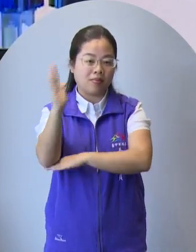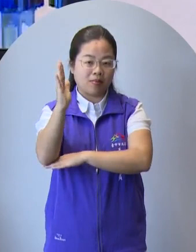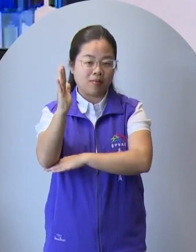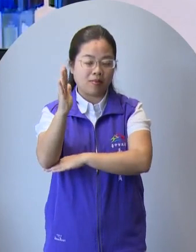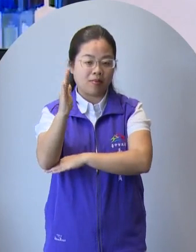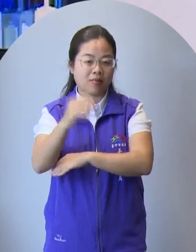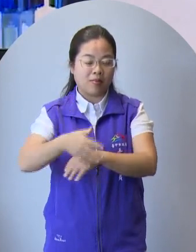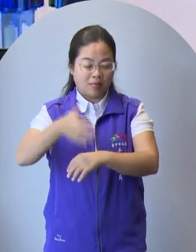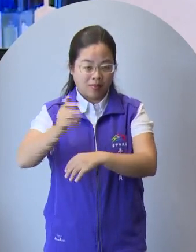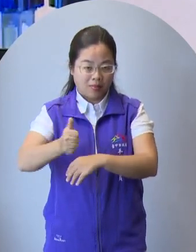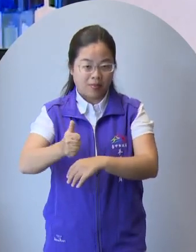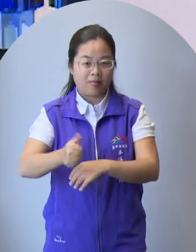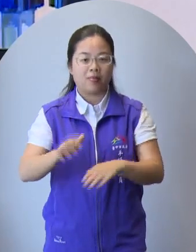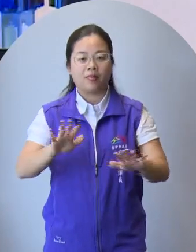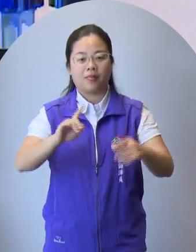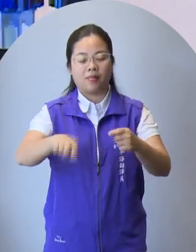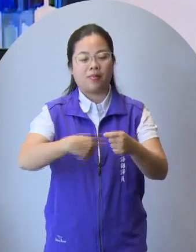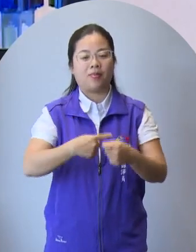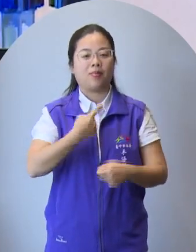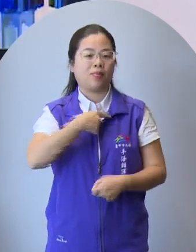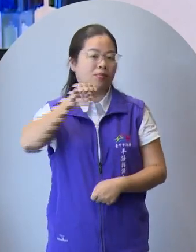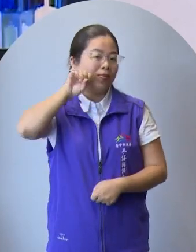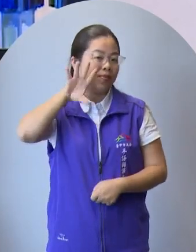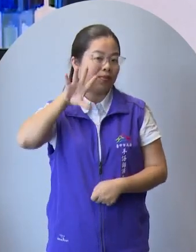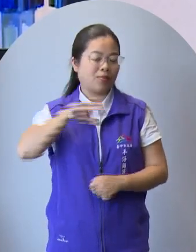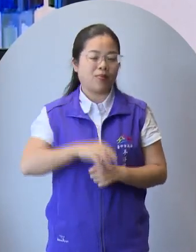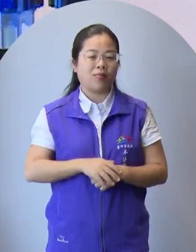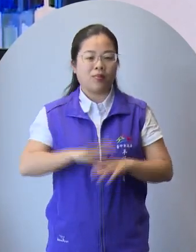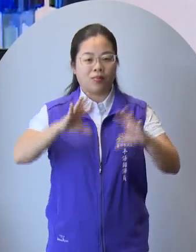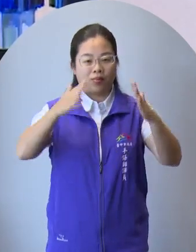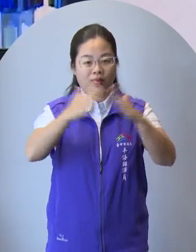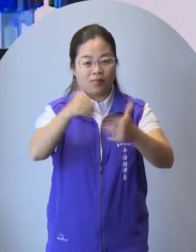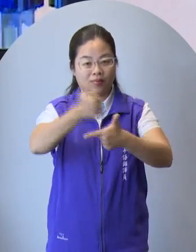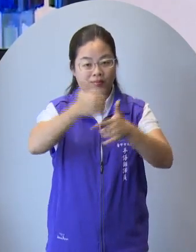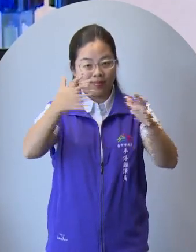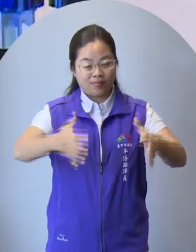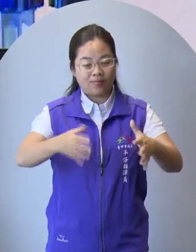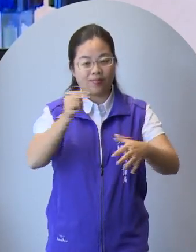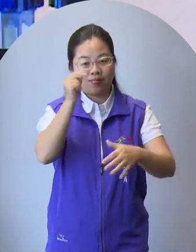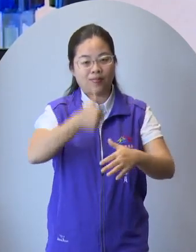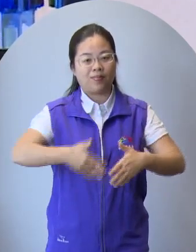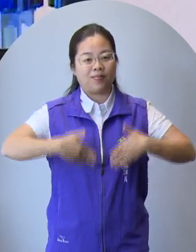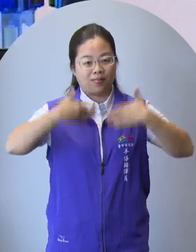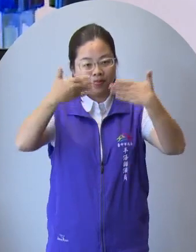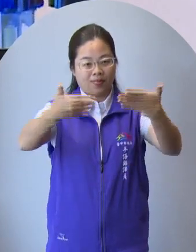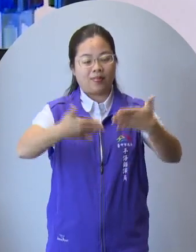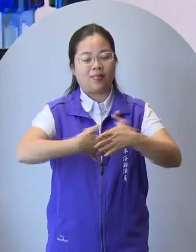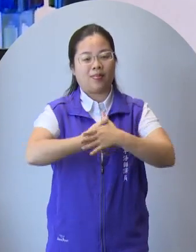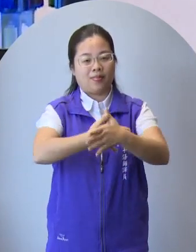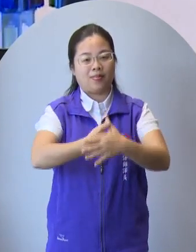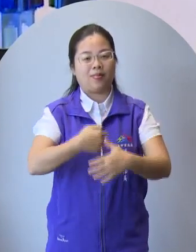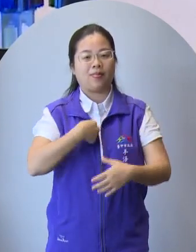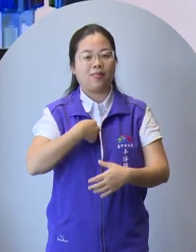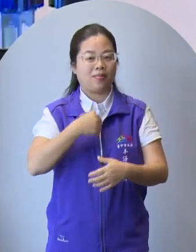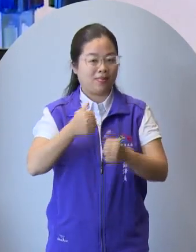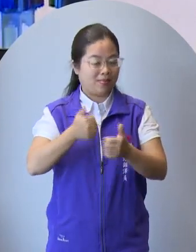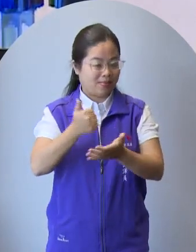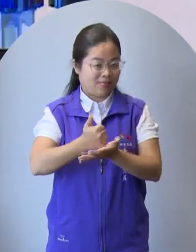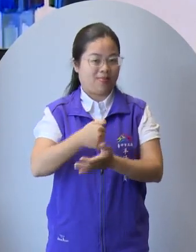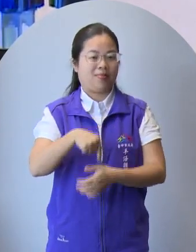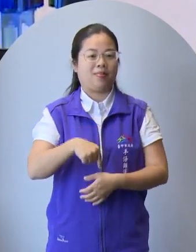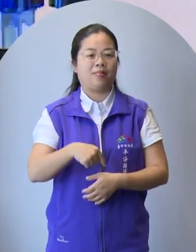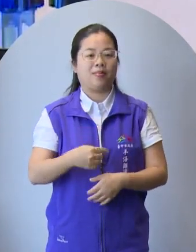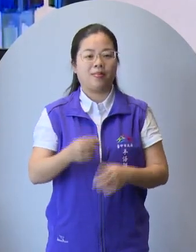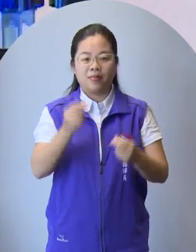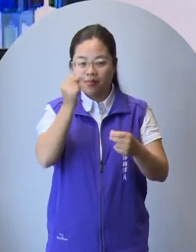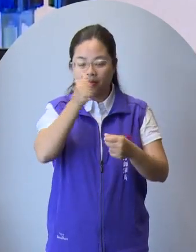首长哈。那今年秀燕很荣幸获得这个国家建设哈特别贡献奖，我个人得到这个奖哈，我